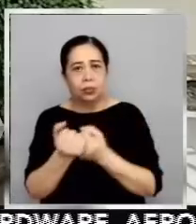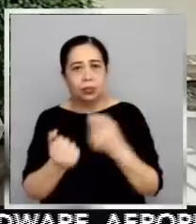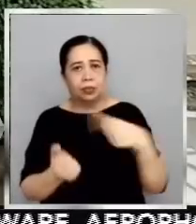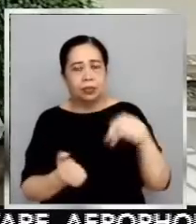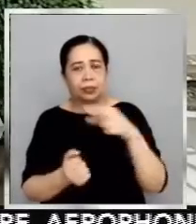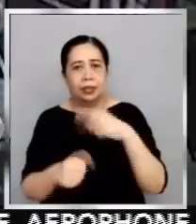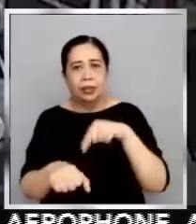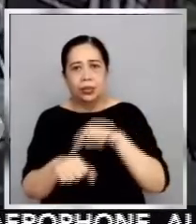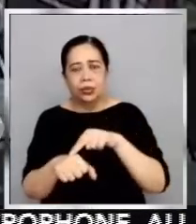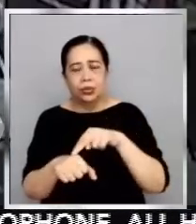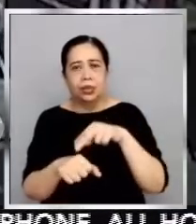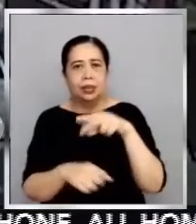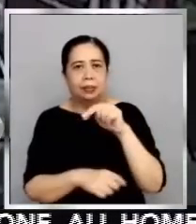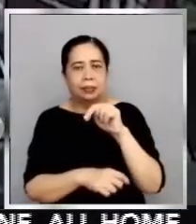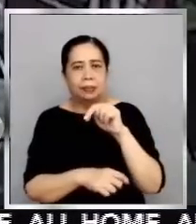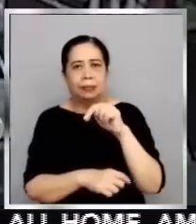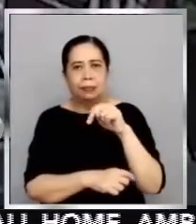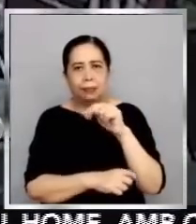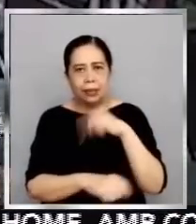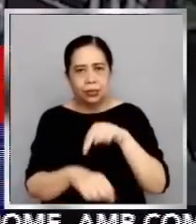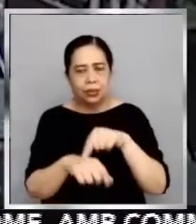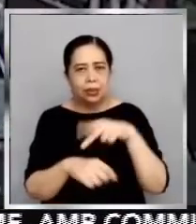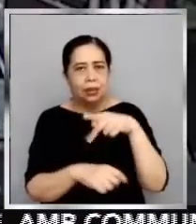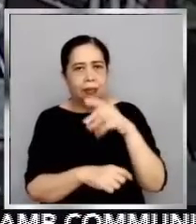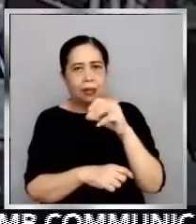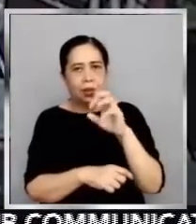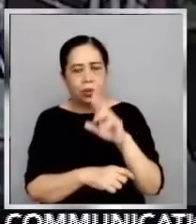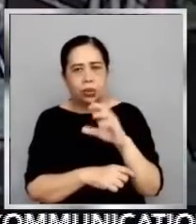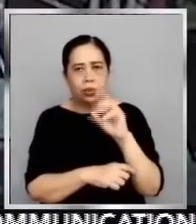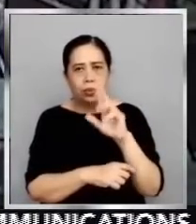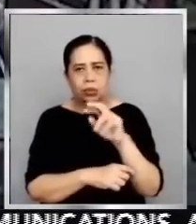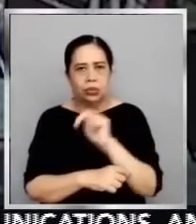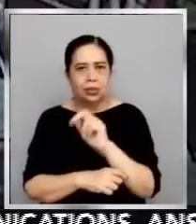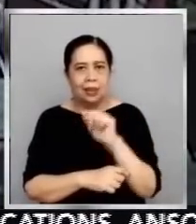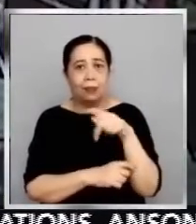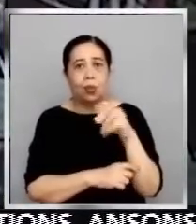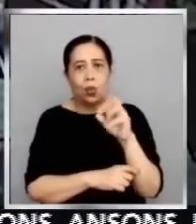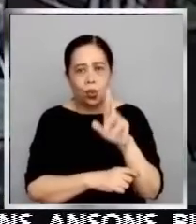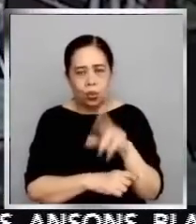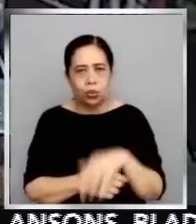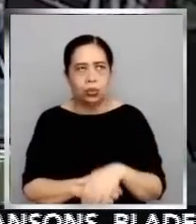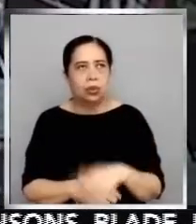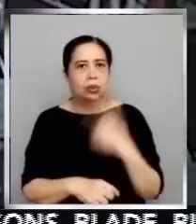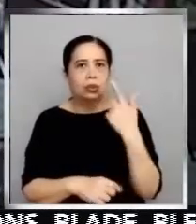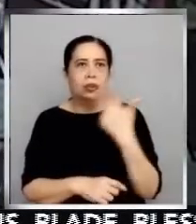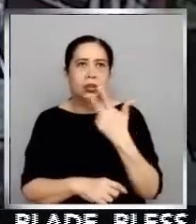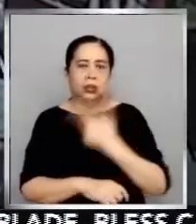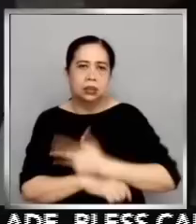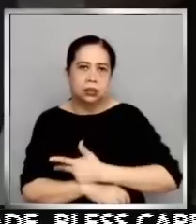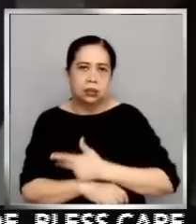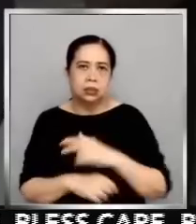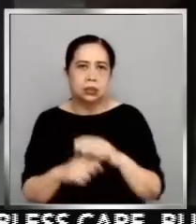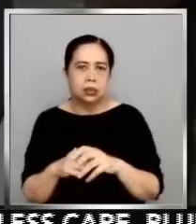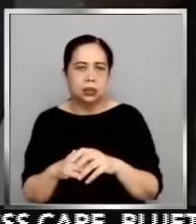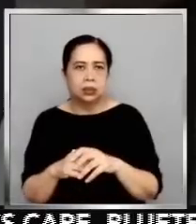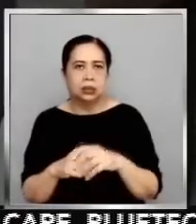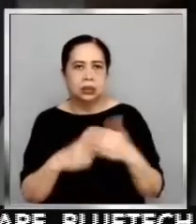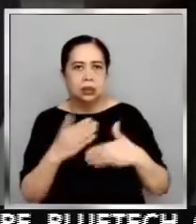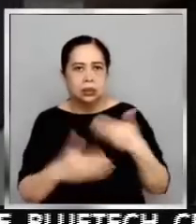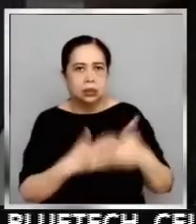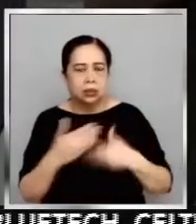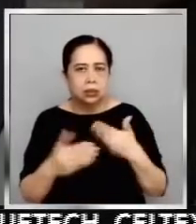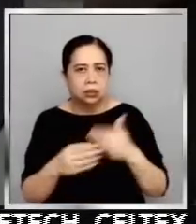Power Corporation. Better to have a rotational brownout for 30 days than run the 12 megawatts full